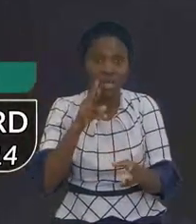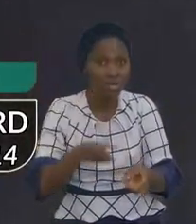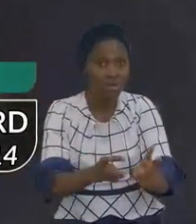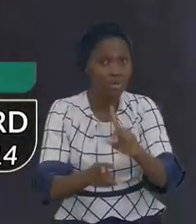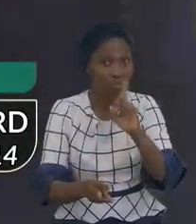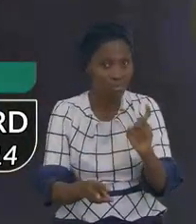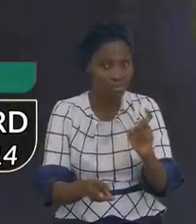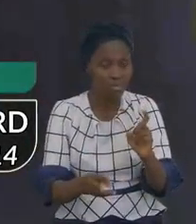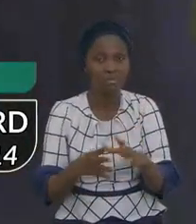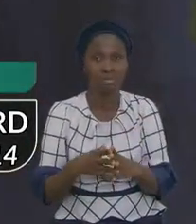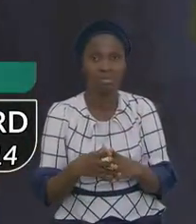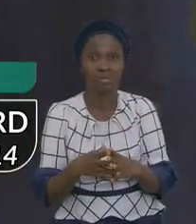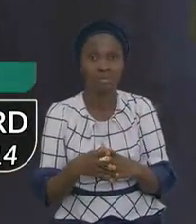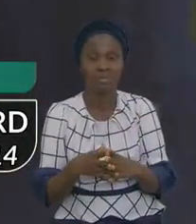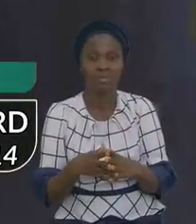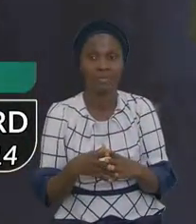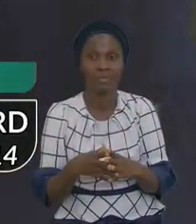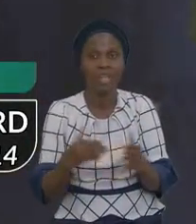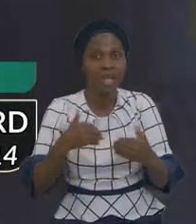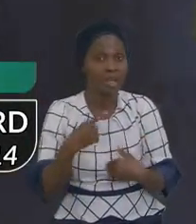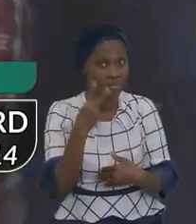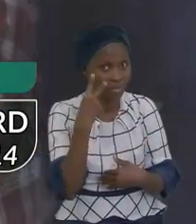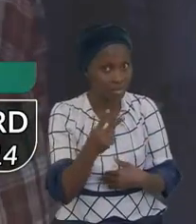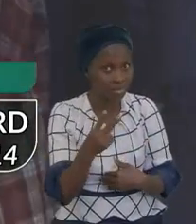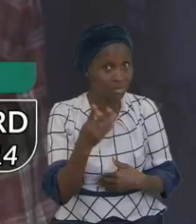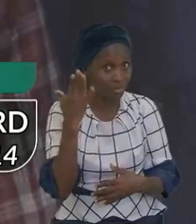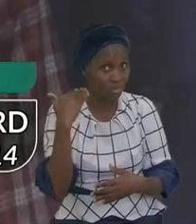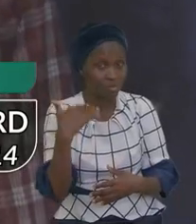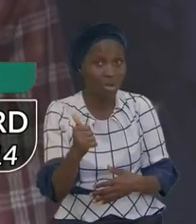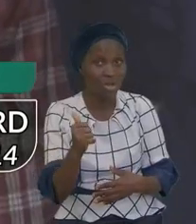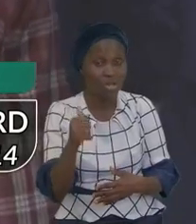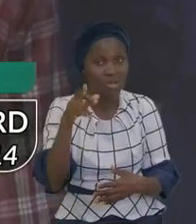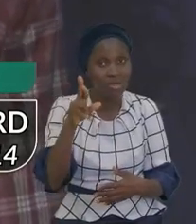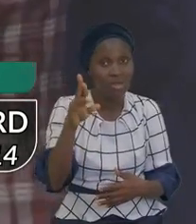Est-ce que tu vois un chercheur diligent dans sa voie?